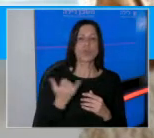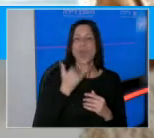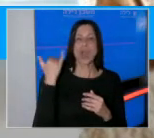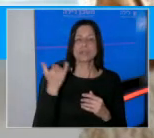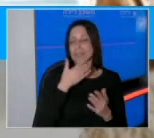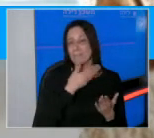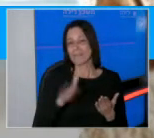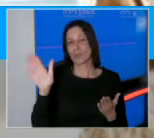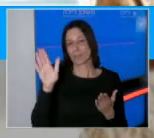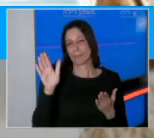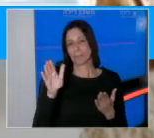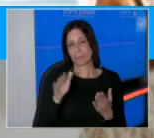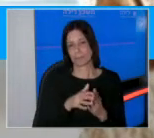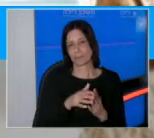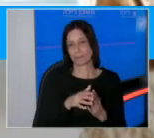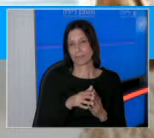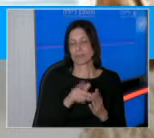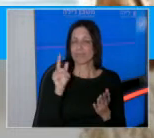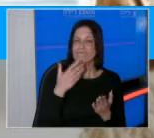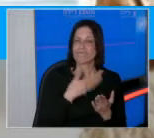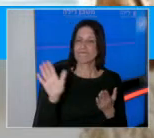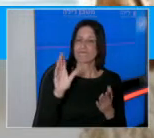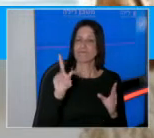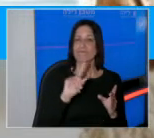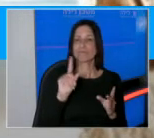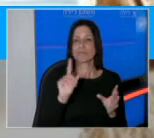לפינויים, פינויים שהם לא עם...